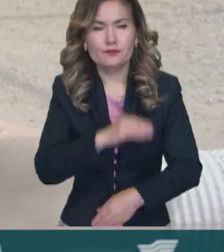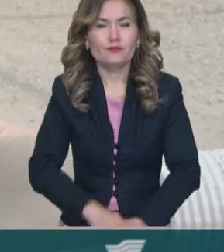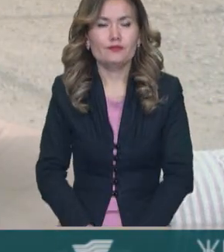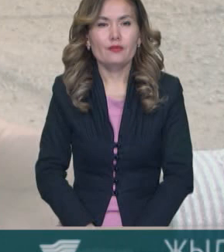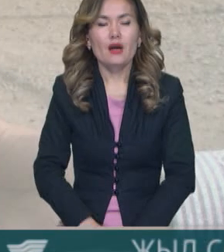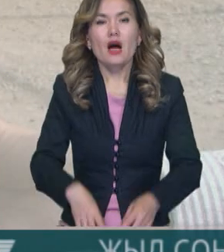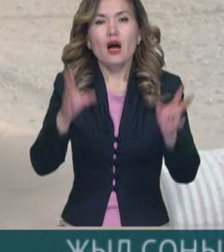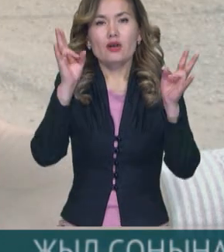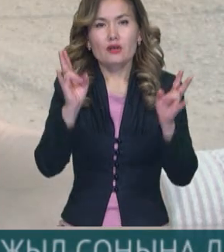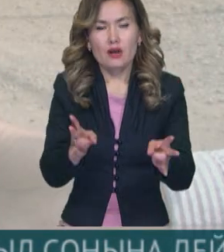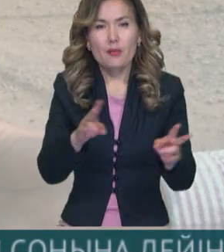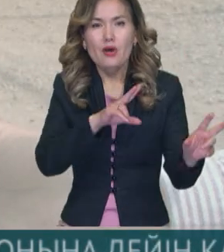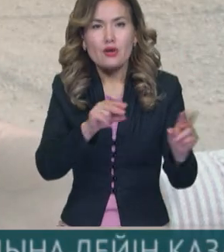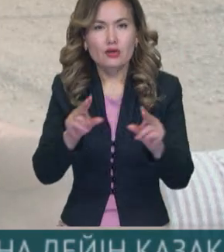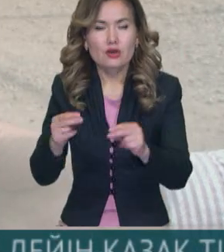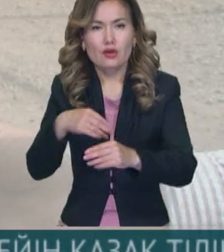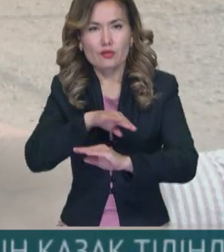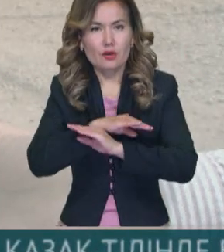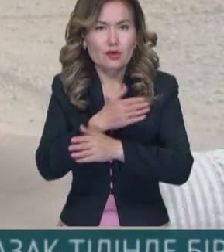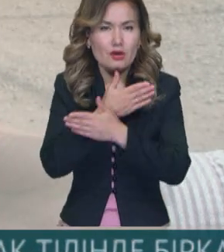Зардап шеккендер жоқ. Өрттің шығу